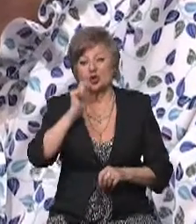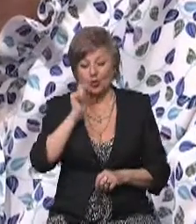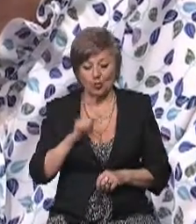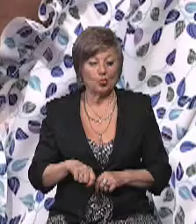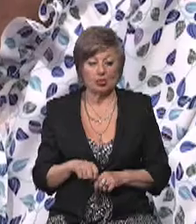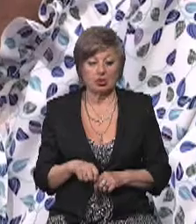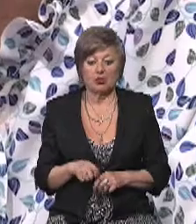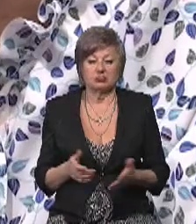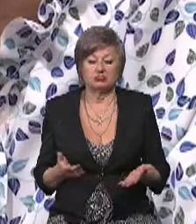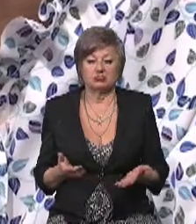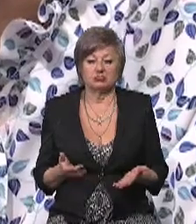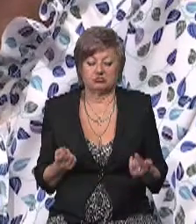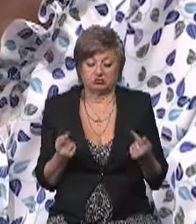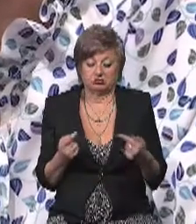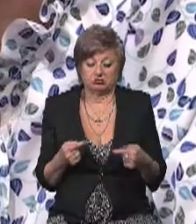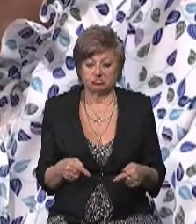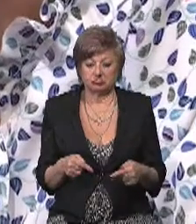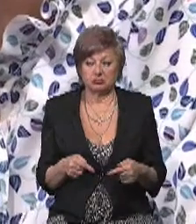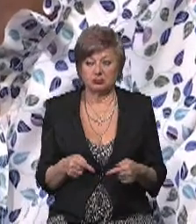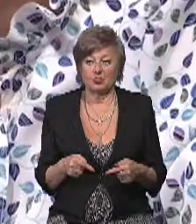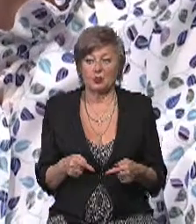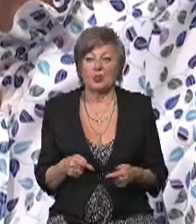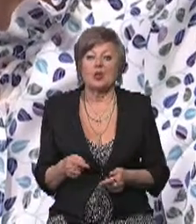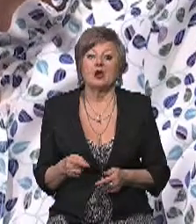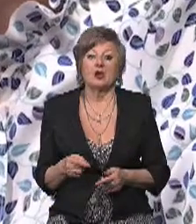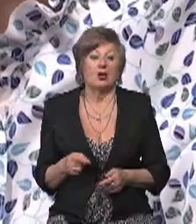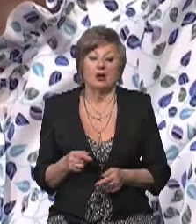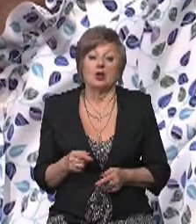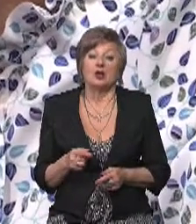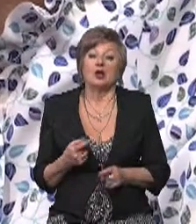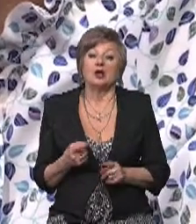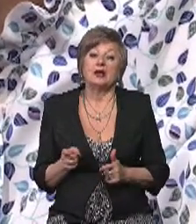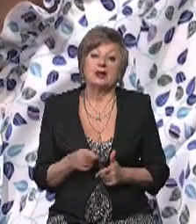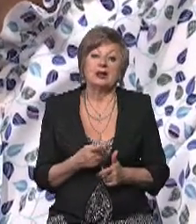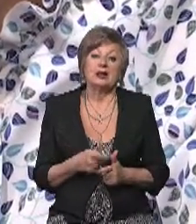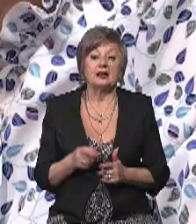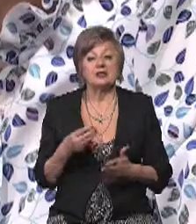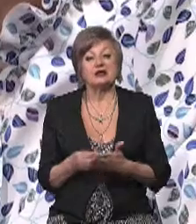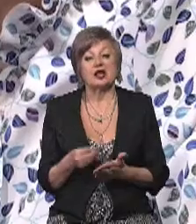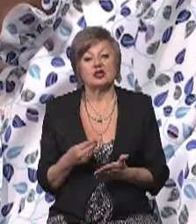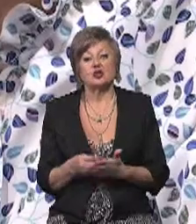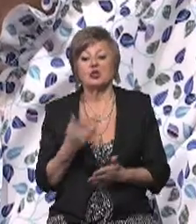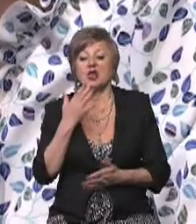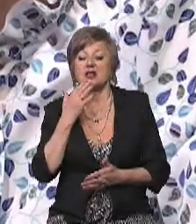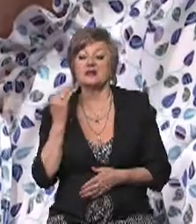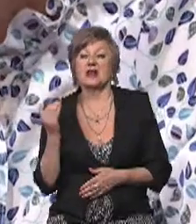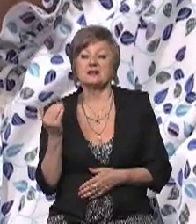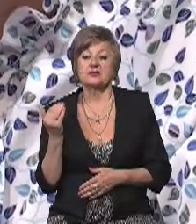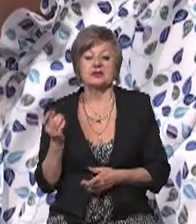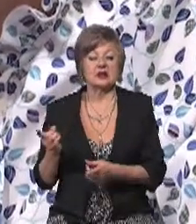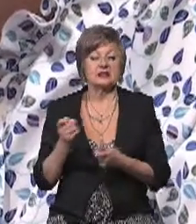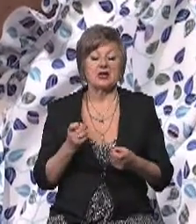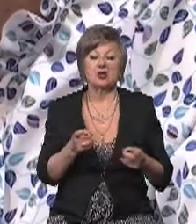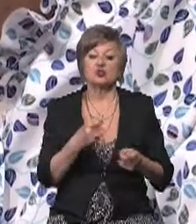народ був на межі падіння в самому широкому сенсі цього, або за рахунок іноземного